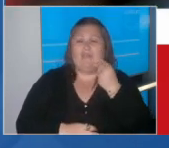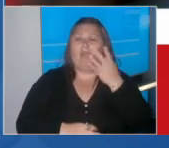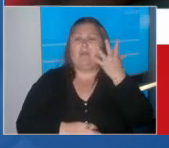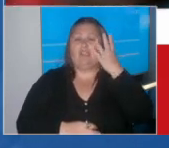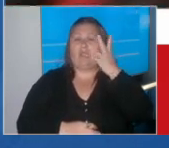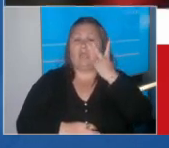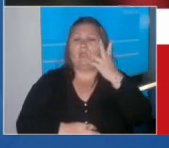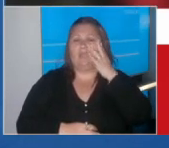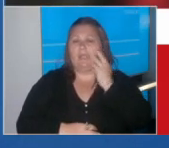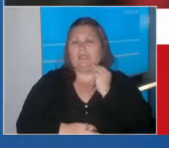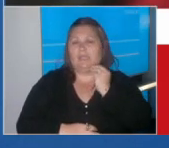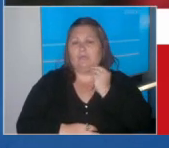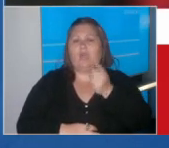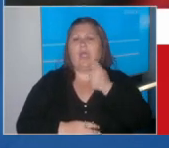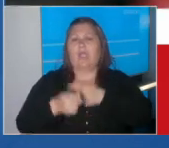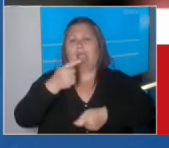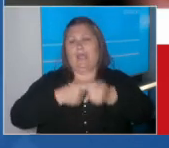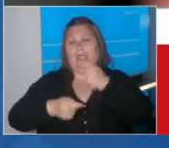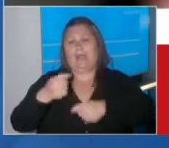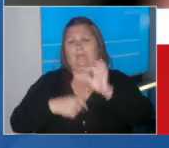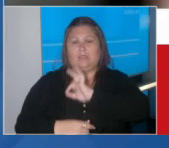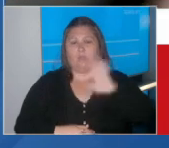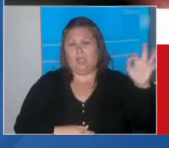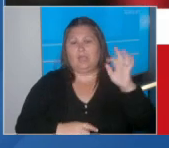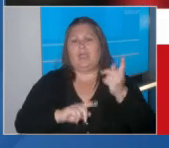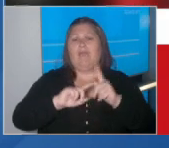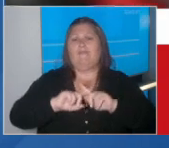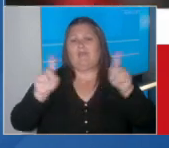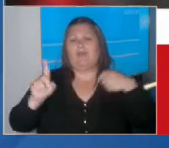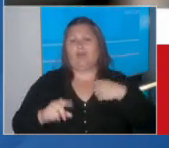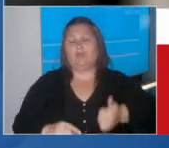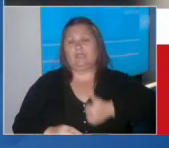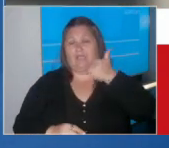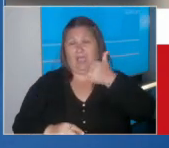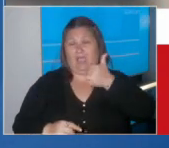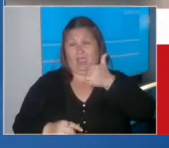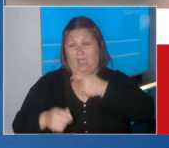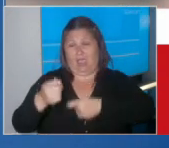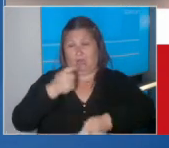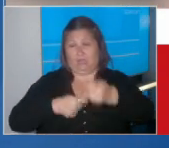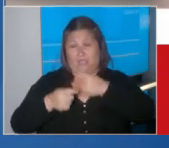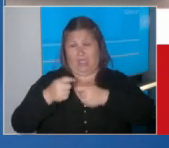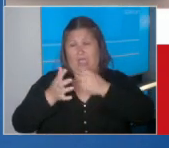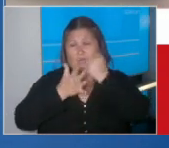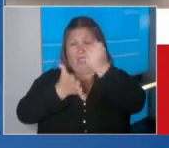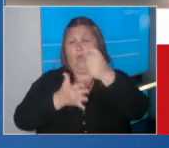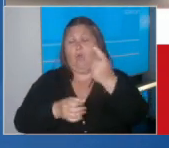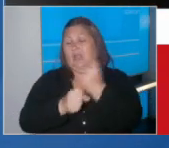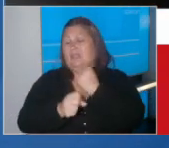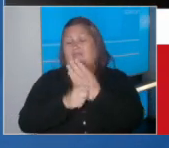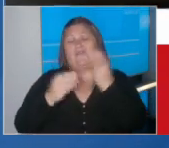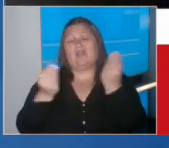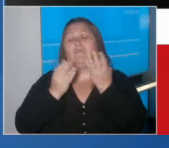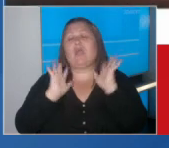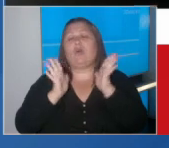מוסרית, הוא היה כלכלן מצוין, ובכהונתו כשר אוצר, הוא עשה צעדים מאוד מאוד לא פופולריים שדי הצילו